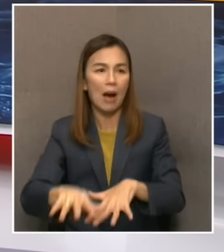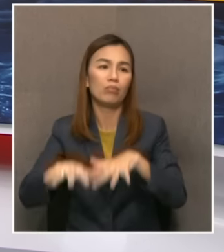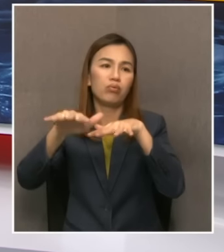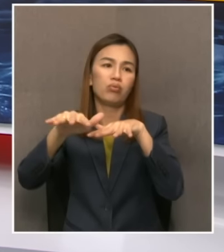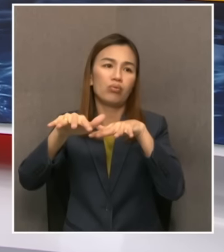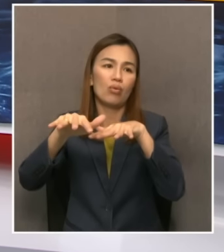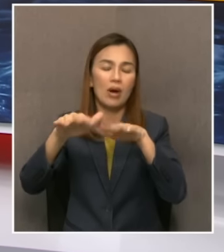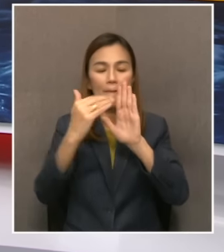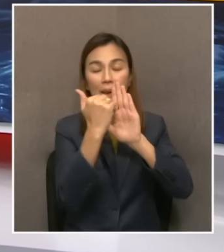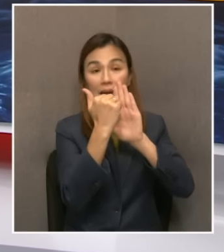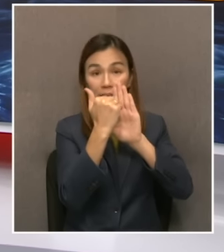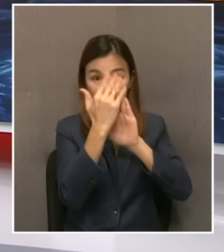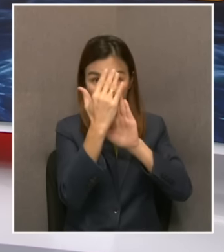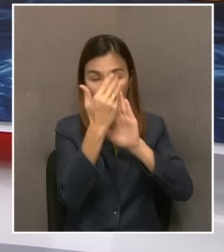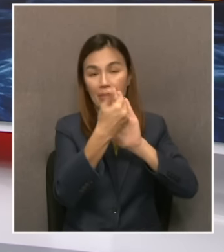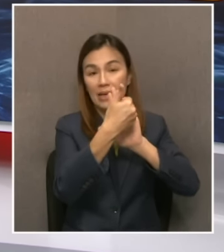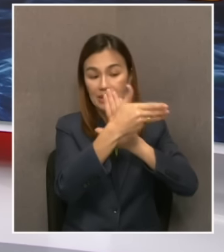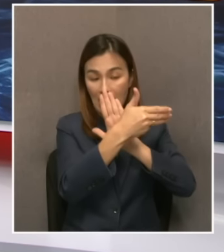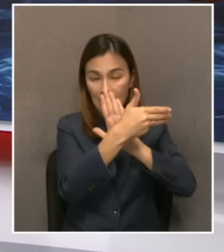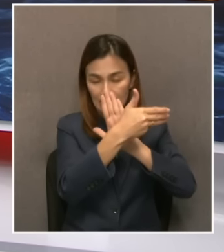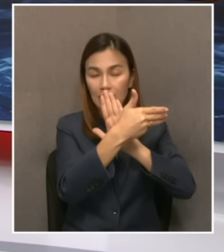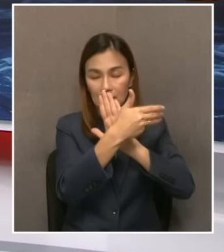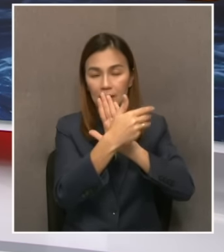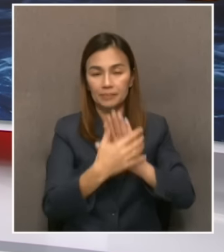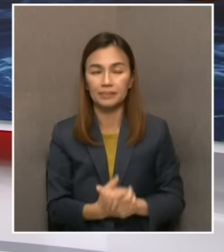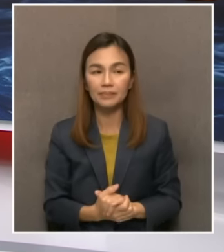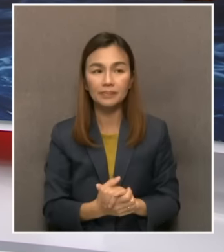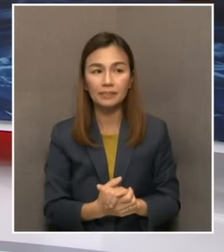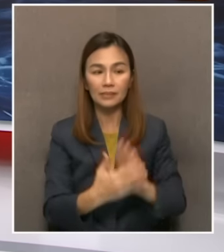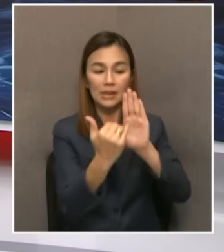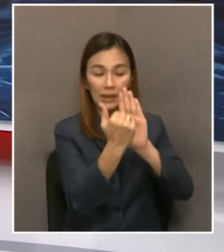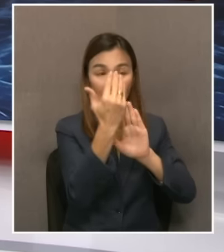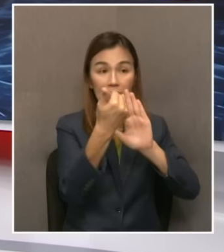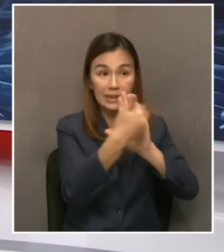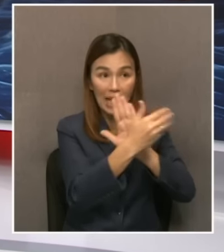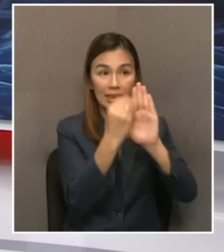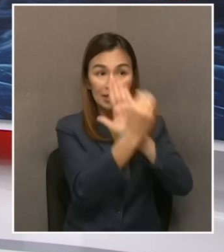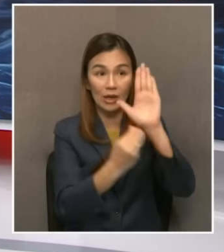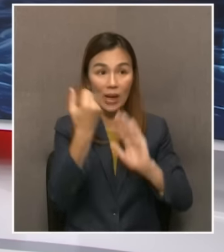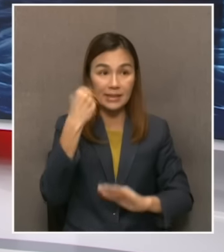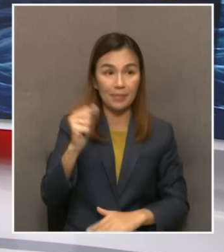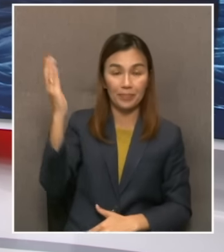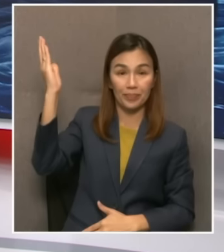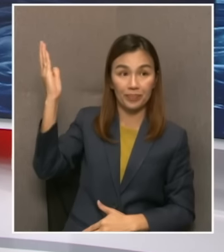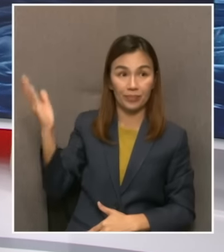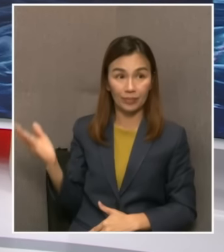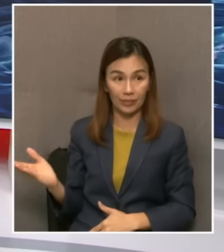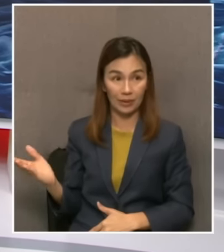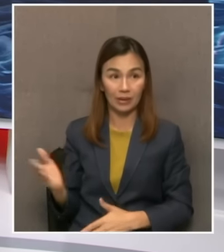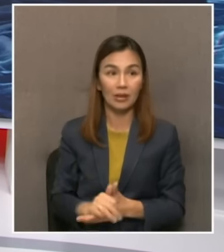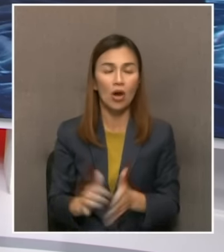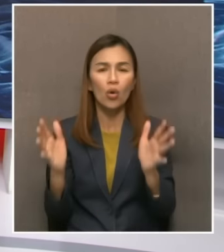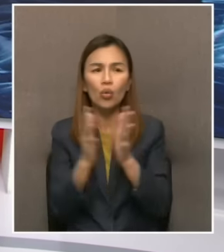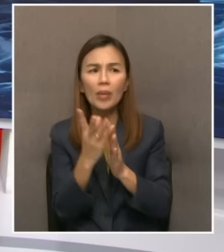างภาคเหนือและภาคอีสานของประเทศไทยนะคะกระจายอยู่ใน10จังหวัดด้วยกันค่ะตอนนี้รวมมากกว่า